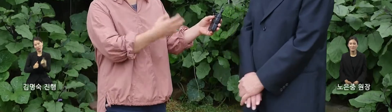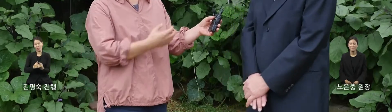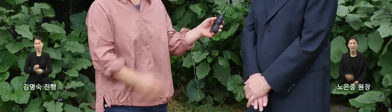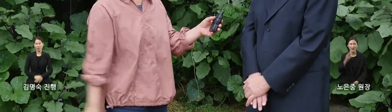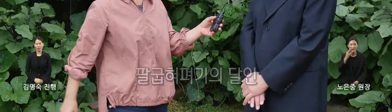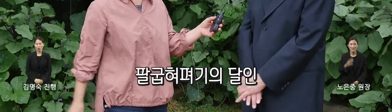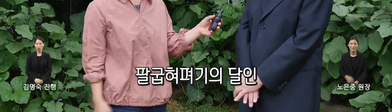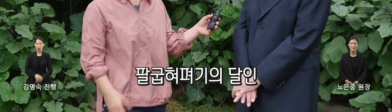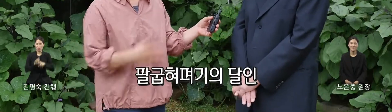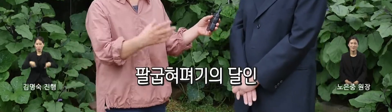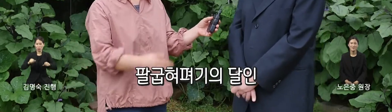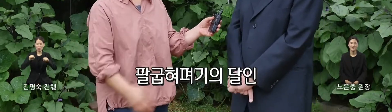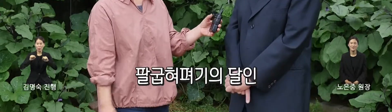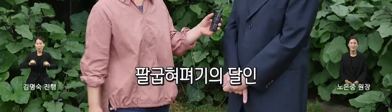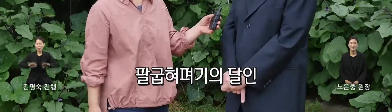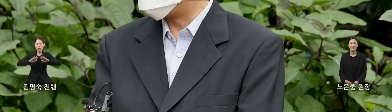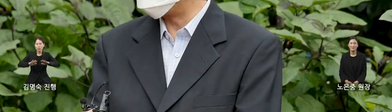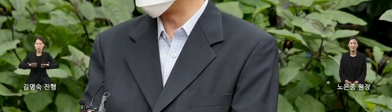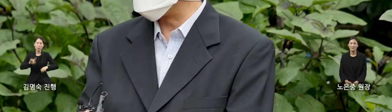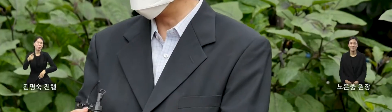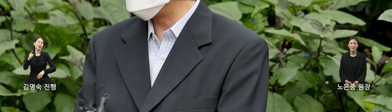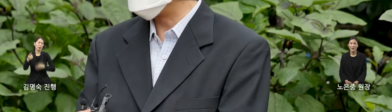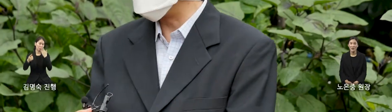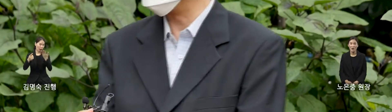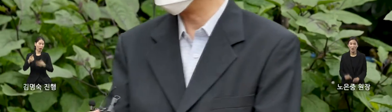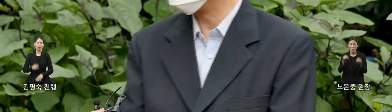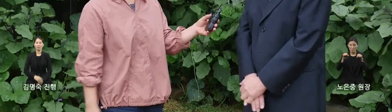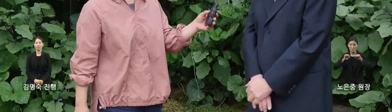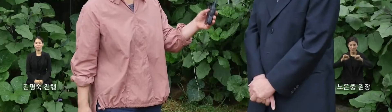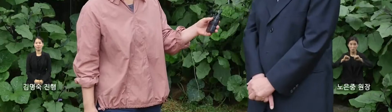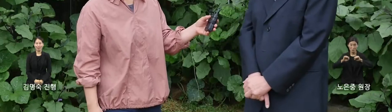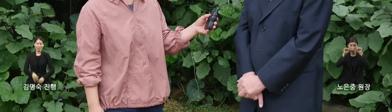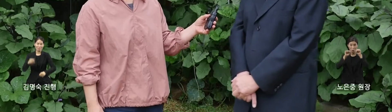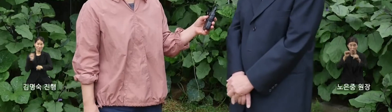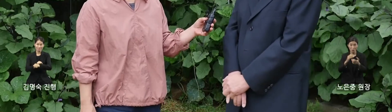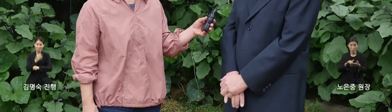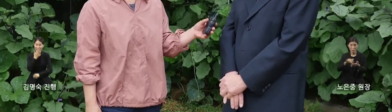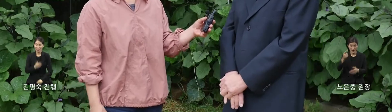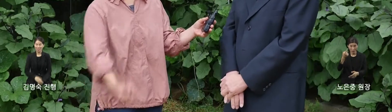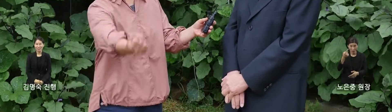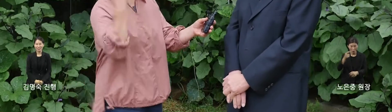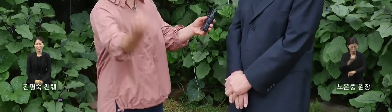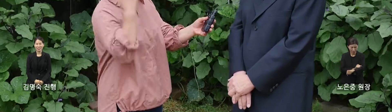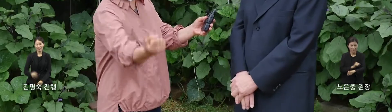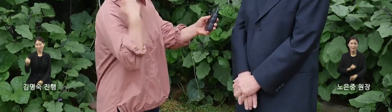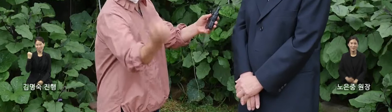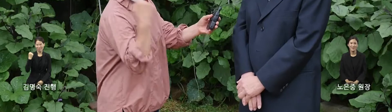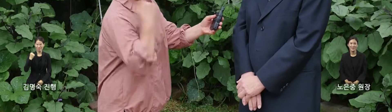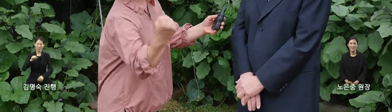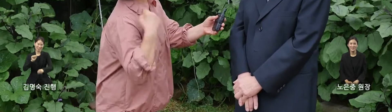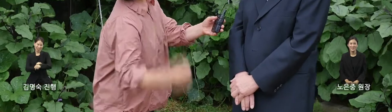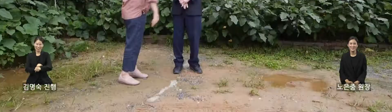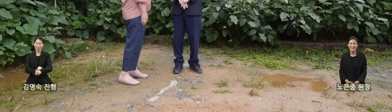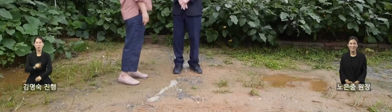제가 보통 팔굽혀 펴기를 한 100개는 해요. 아, 팔굽혀 펴기를요? 네. 네. 엄청 잘하죠? 엄청 잘하시는 것 같은데요. 네. 엄청 잘해요. 팔굽혀